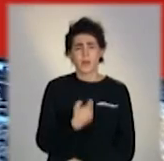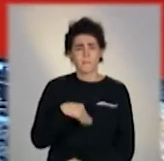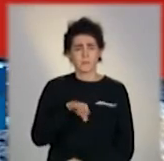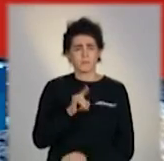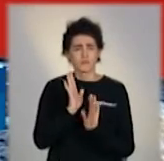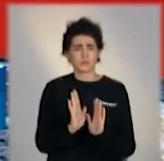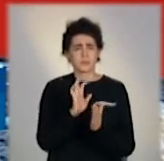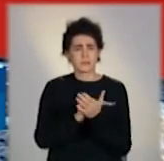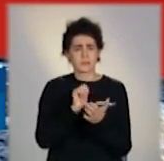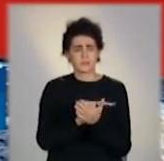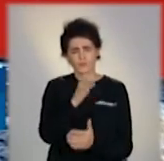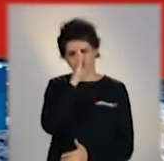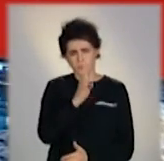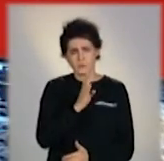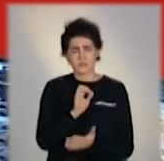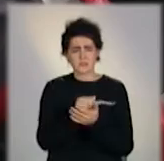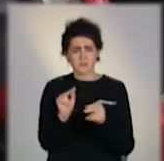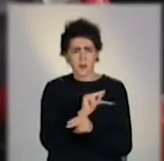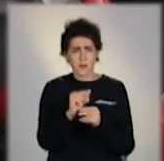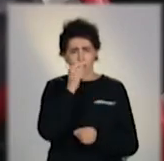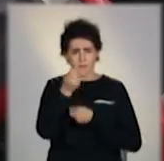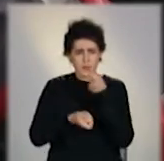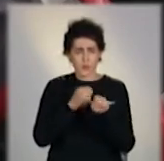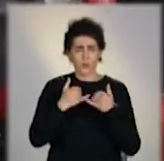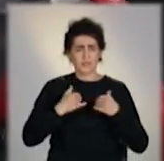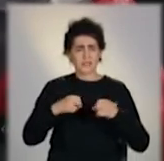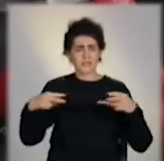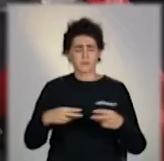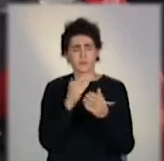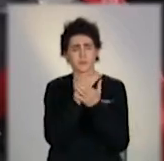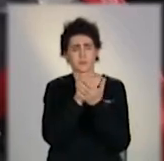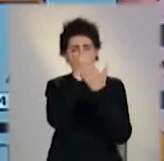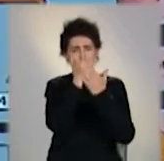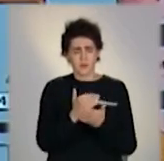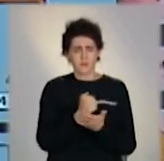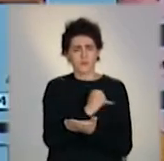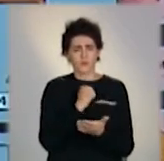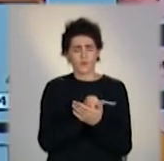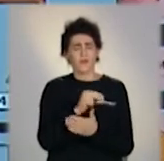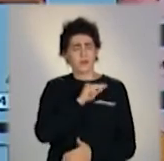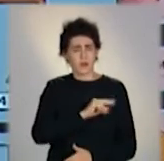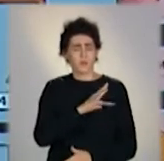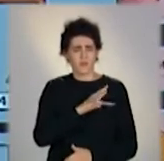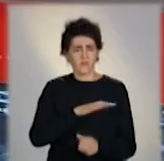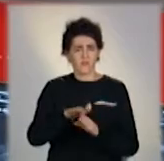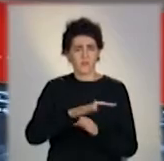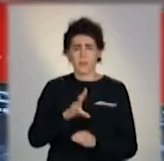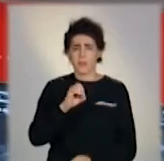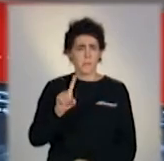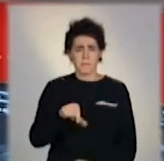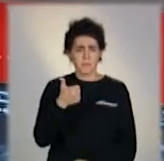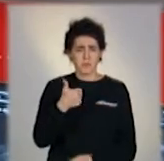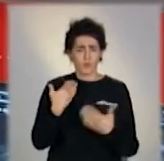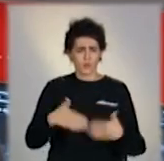огнеупоров 4 месяца в среднем, где-то так. У нас там все есть график, который подписан, утвержден. Эти работы мы уже выполняли, мы уже не первый каупер делаем,